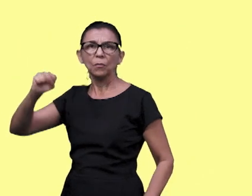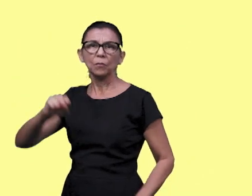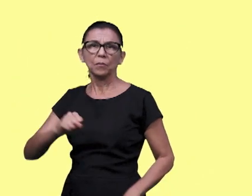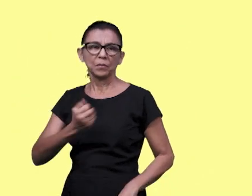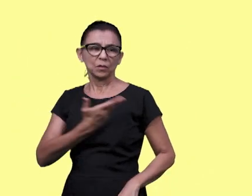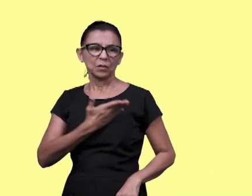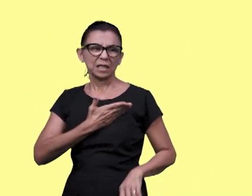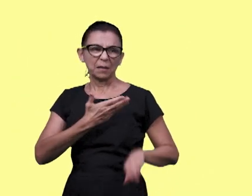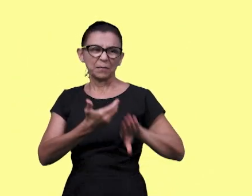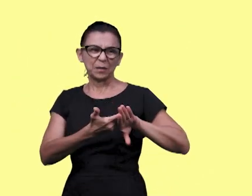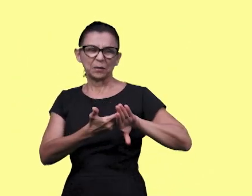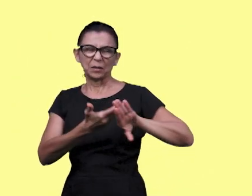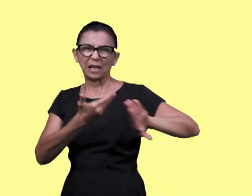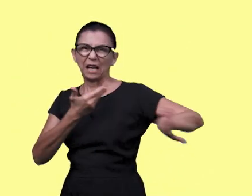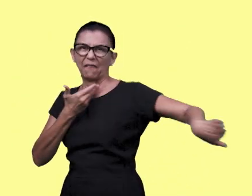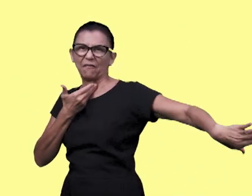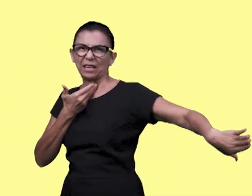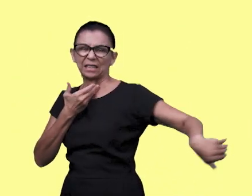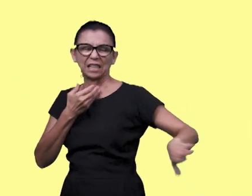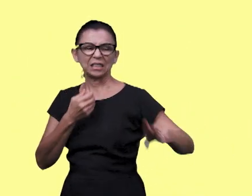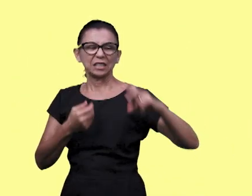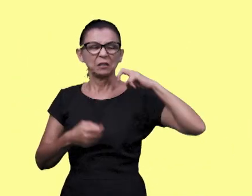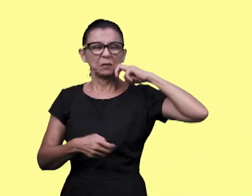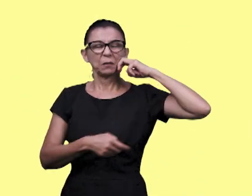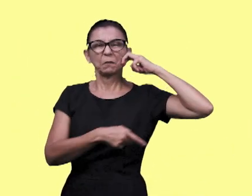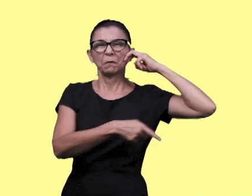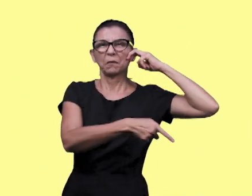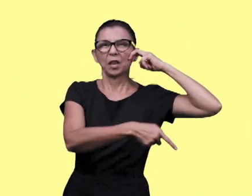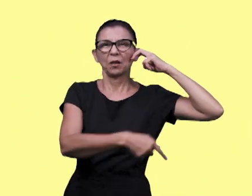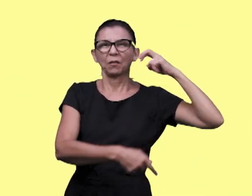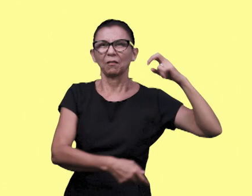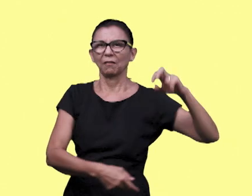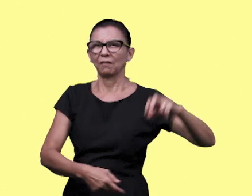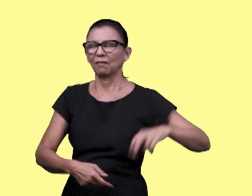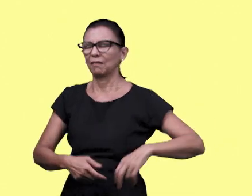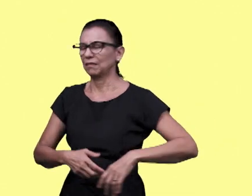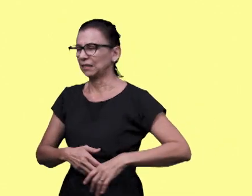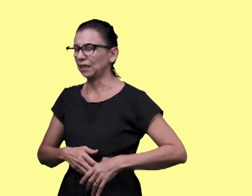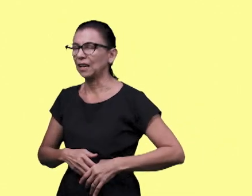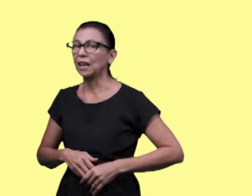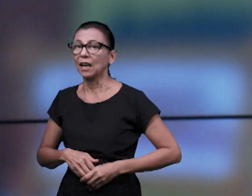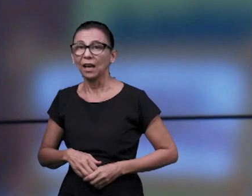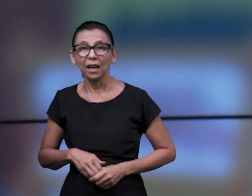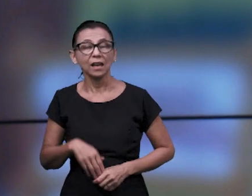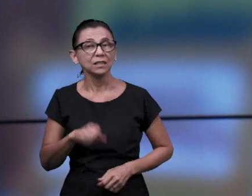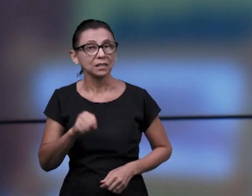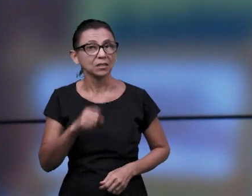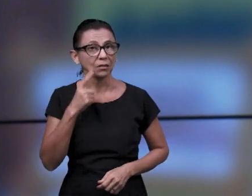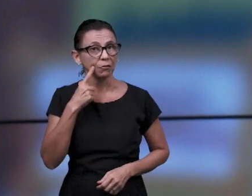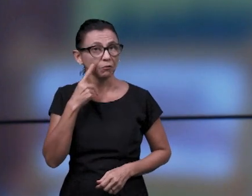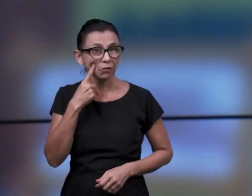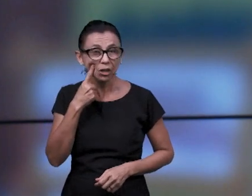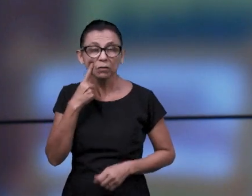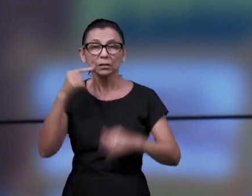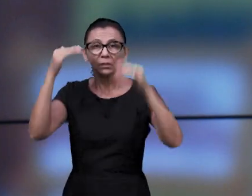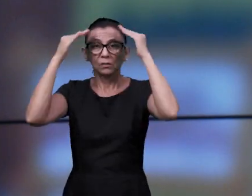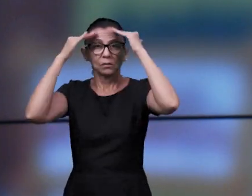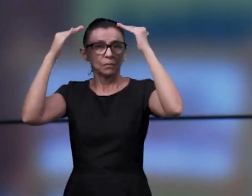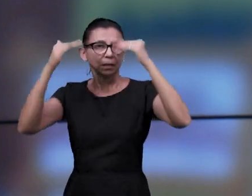a été rempli d'honte. C'est cela qui se passe avec ceux qui sont désobéissants. Leur